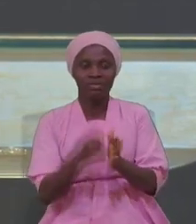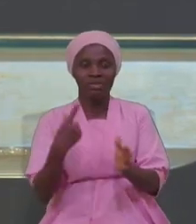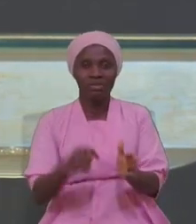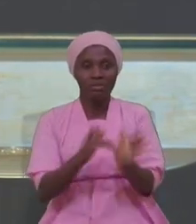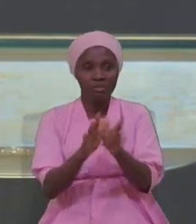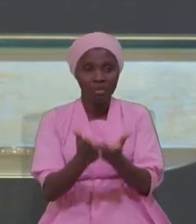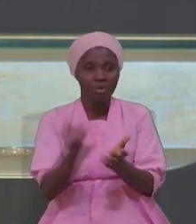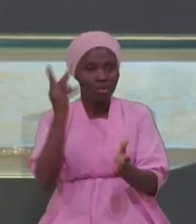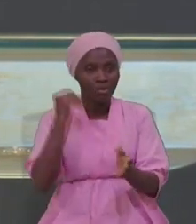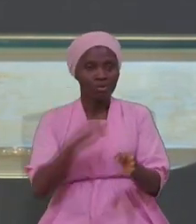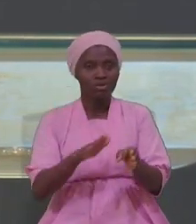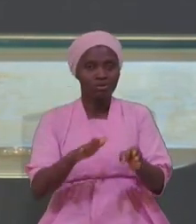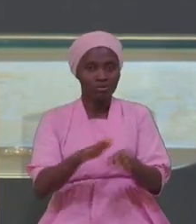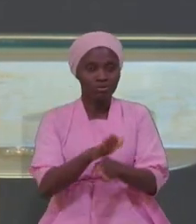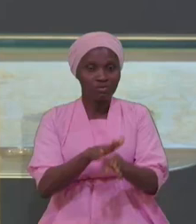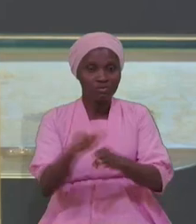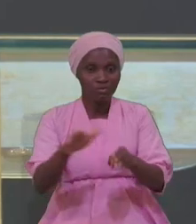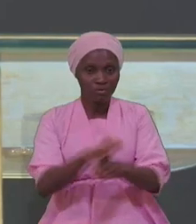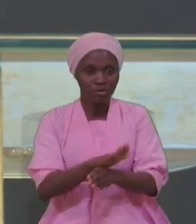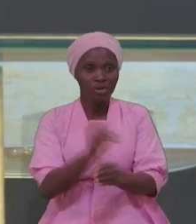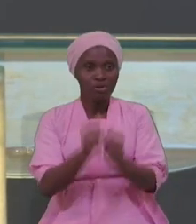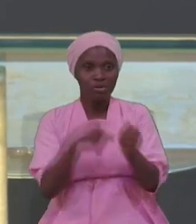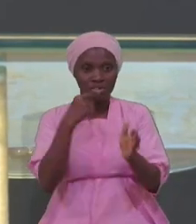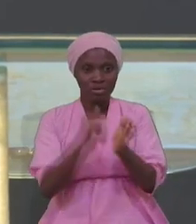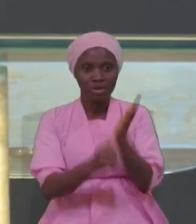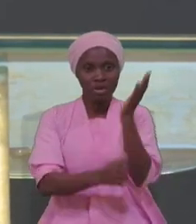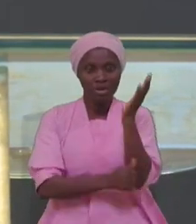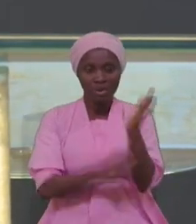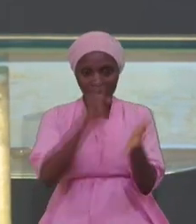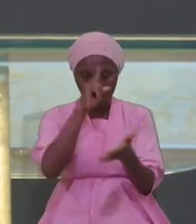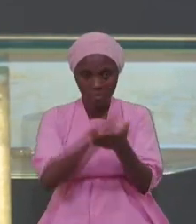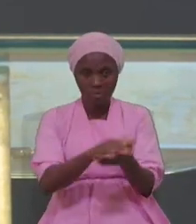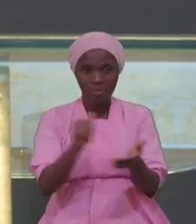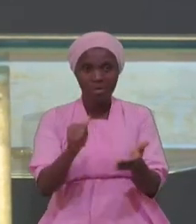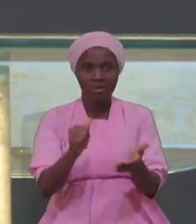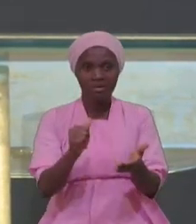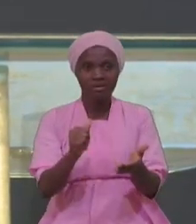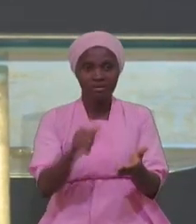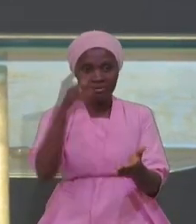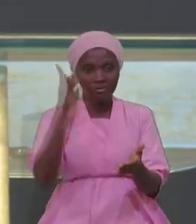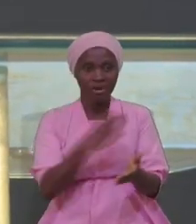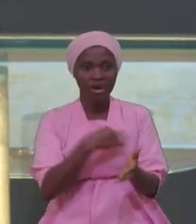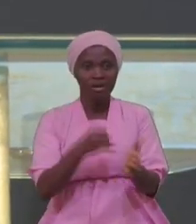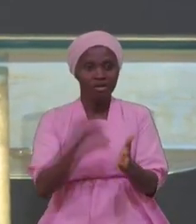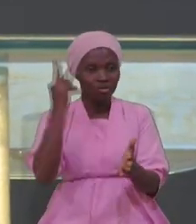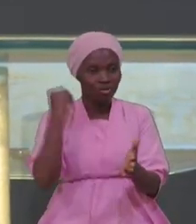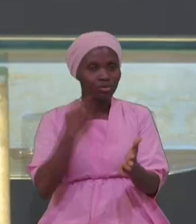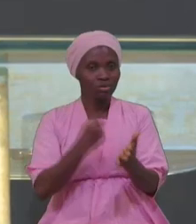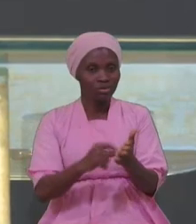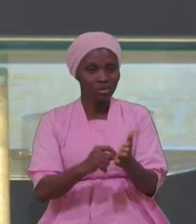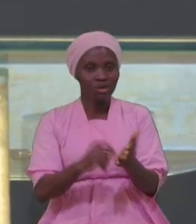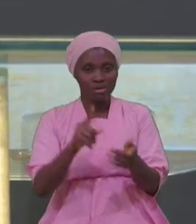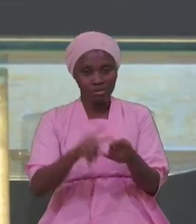Abraham crut à Dieu et cela lui fut imputé à justice. Et il